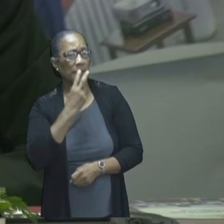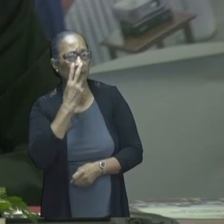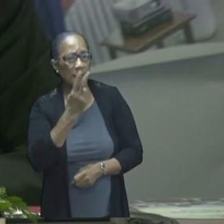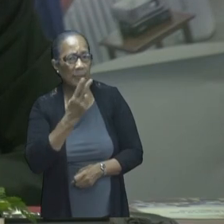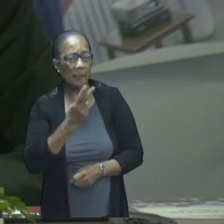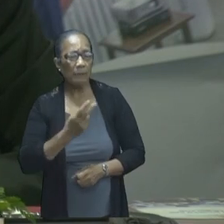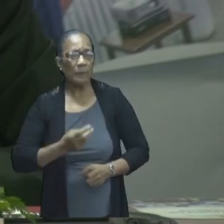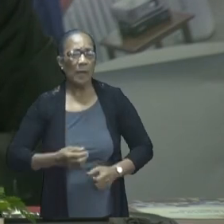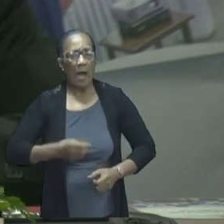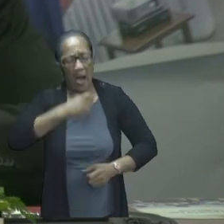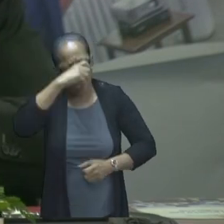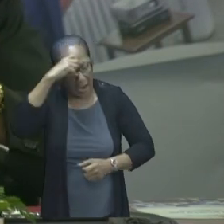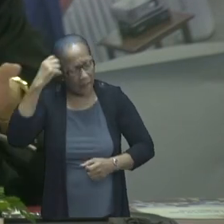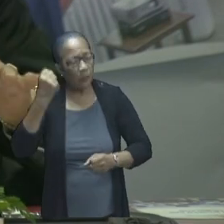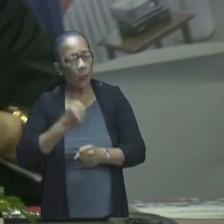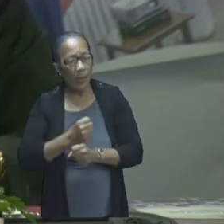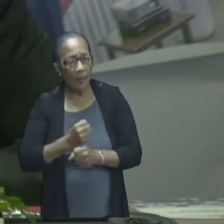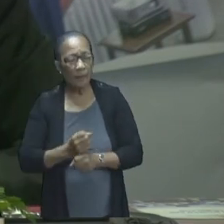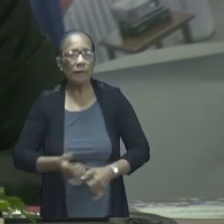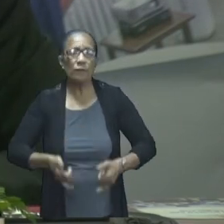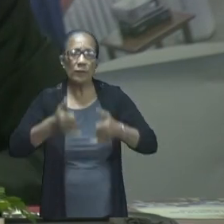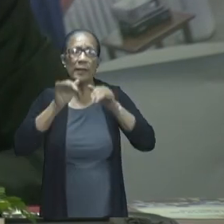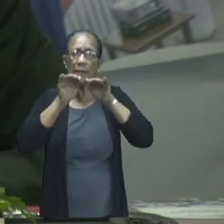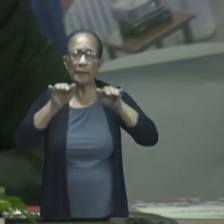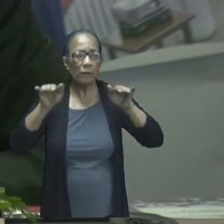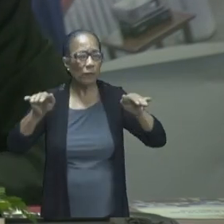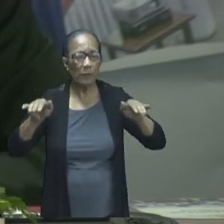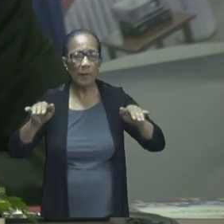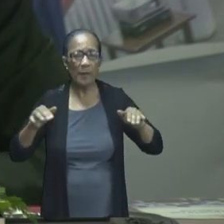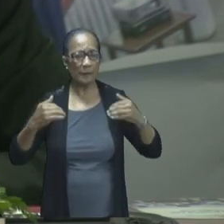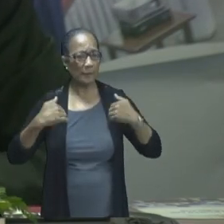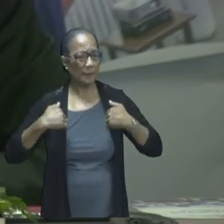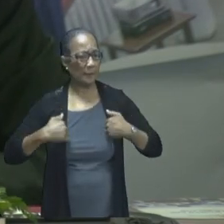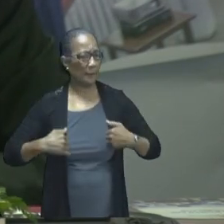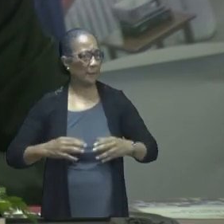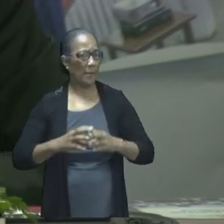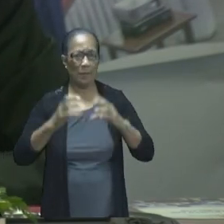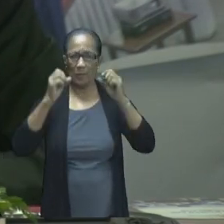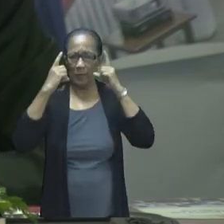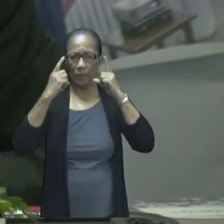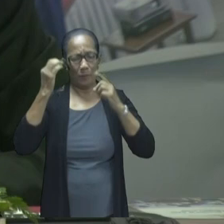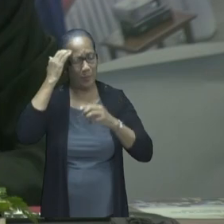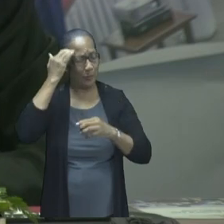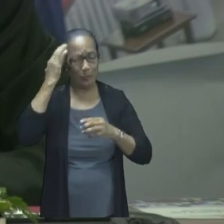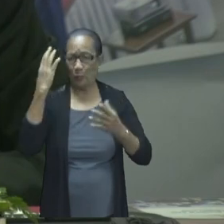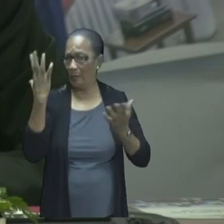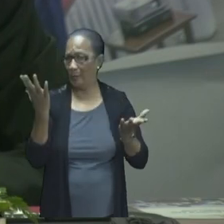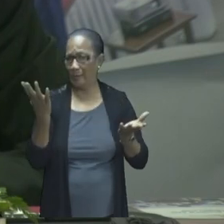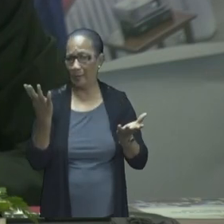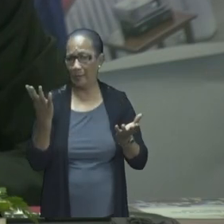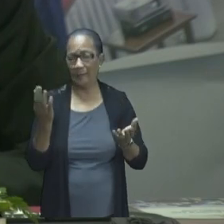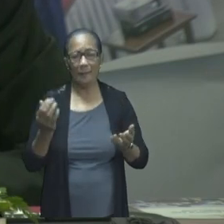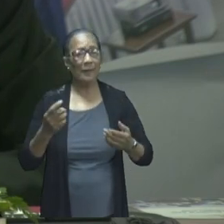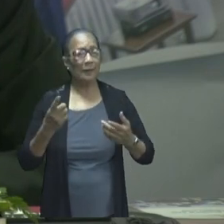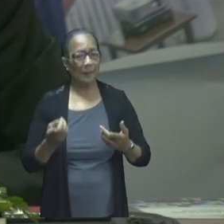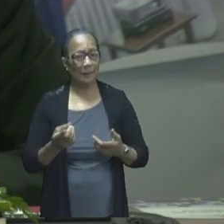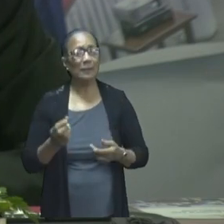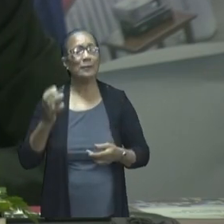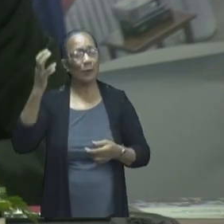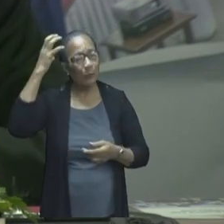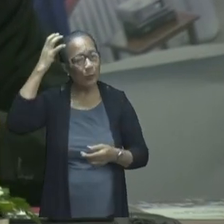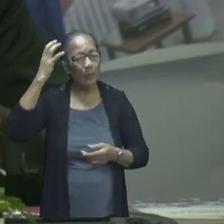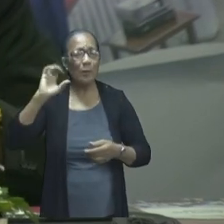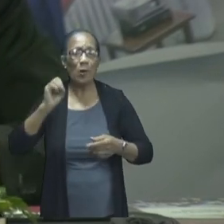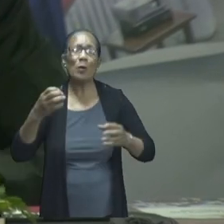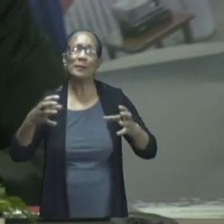inspanning die we plegen dat die informatie niet bereiken in de samenleving daar zoeken de juiste mechanisme om die